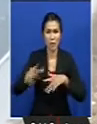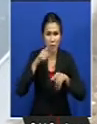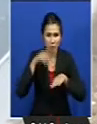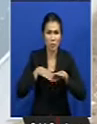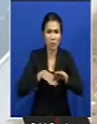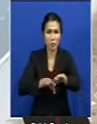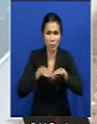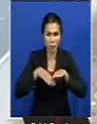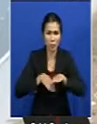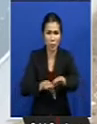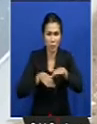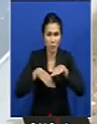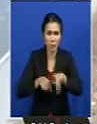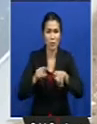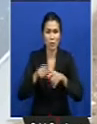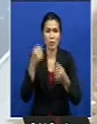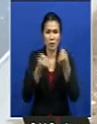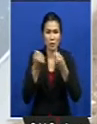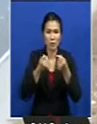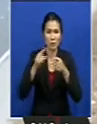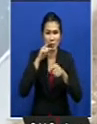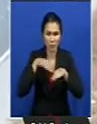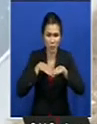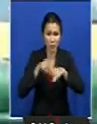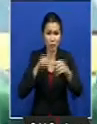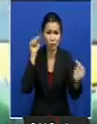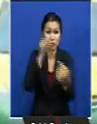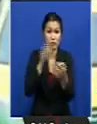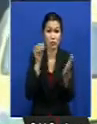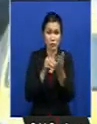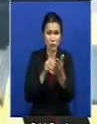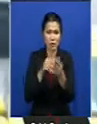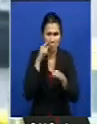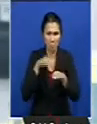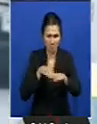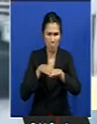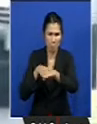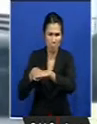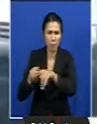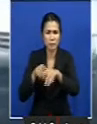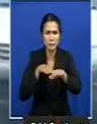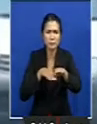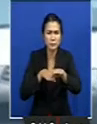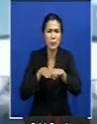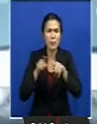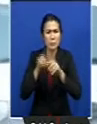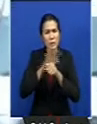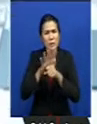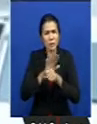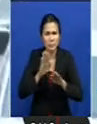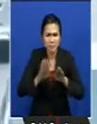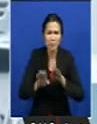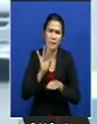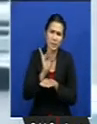อยกันเข้ามาอย่างต่อเนื่องทำให้การจราจรปลายทางจะเข้ากรุงเทพมหานครเริ่มหนาแน่นเคลื่อนตัวได้ในระดับ